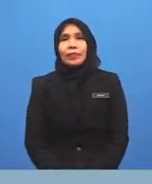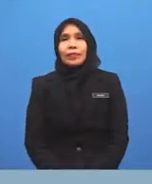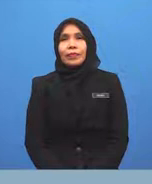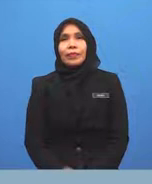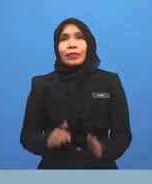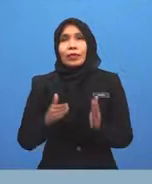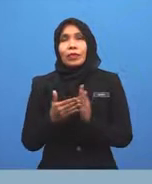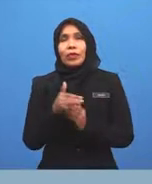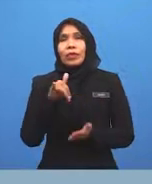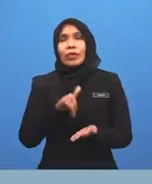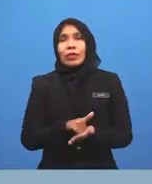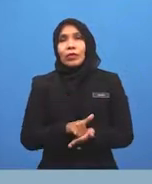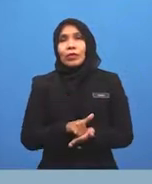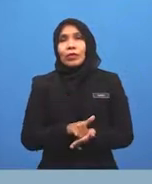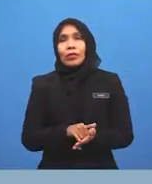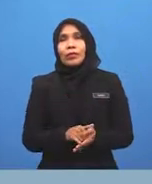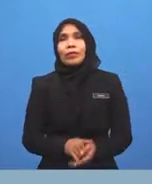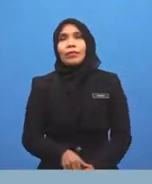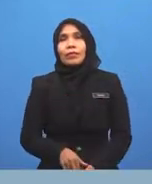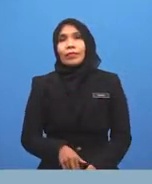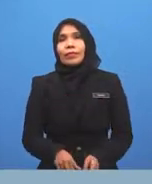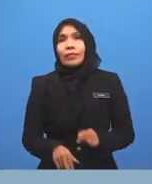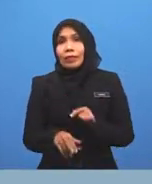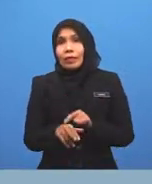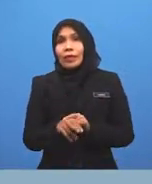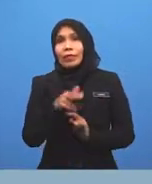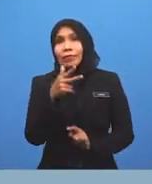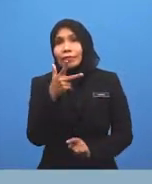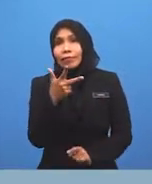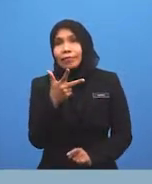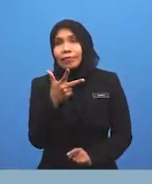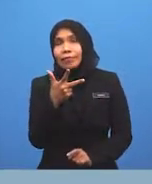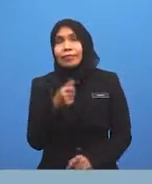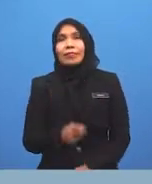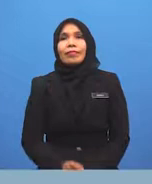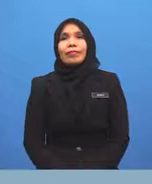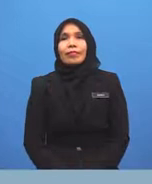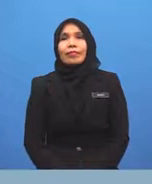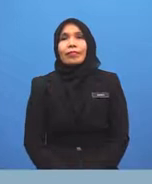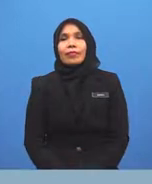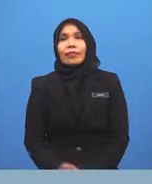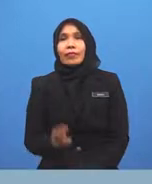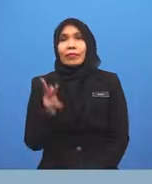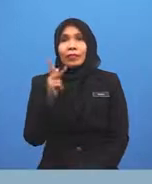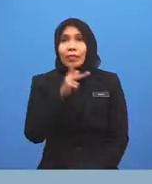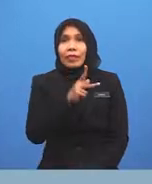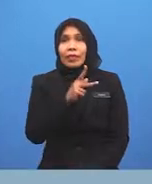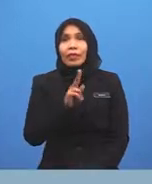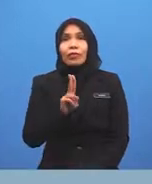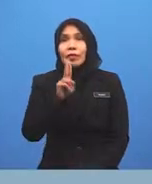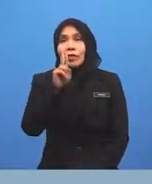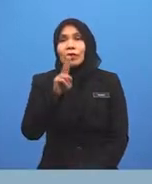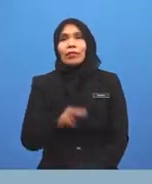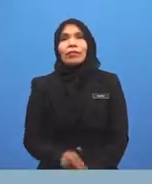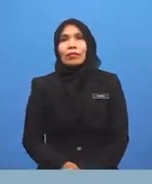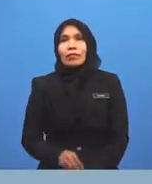itu, kedudukan tangan kanan perlu dipusingkan bagi mewakili kutub utara di sebelah kiri dan kutub selatan